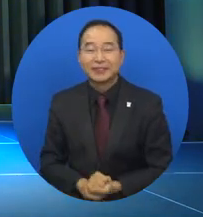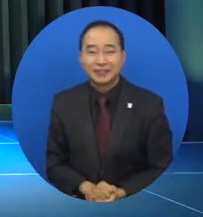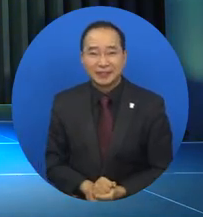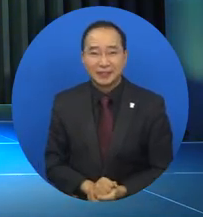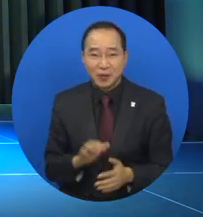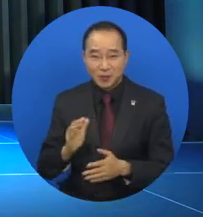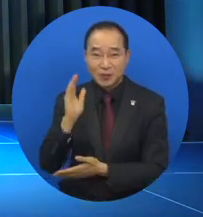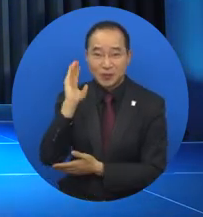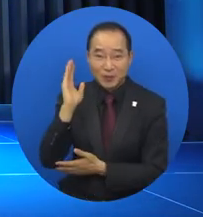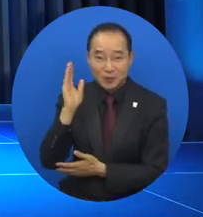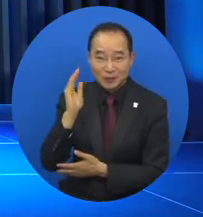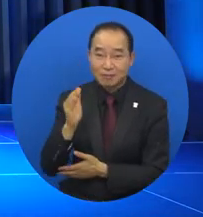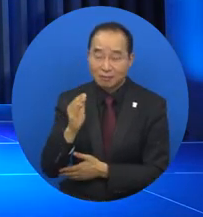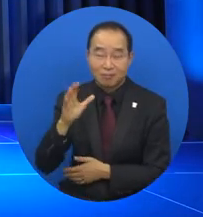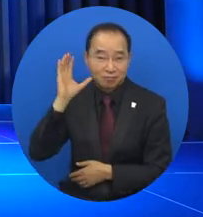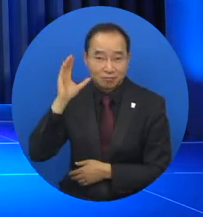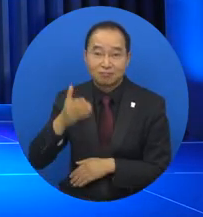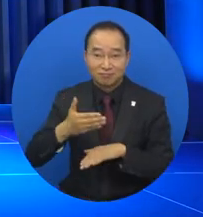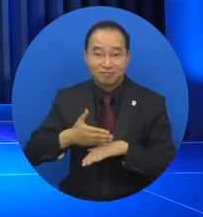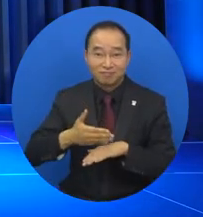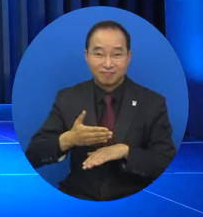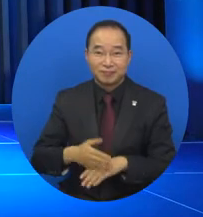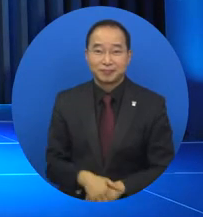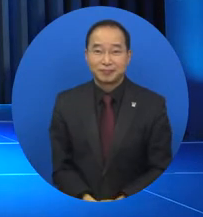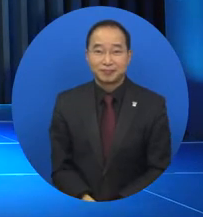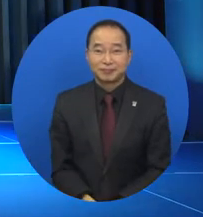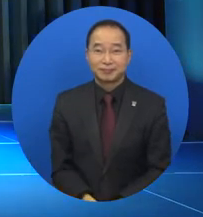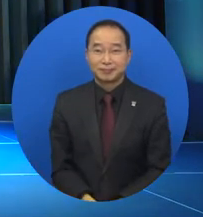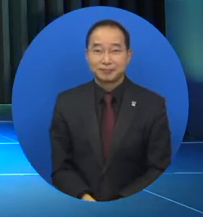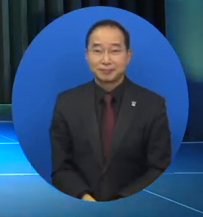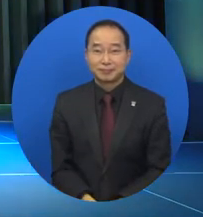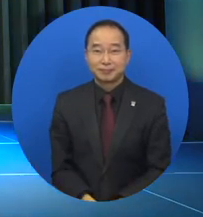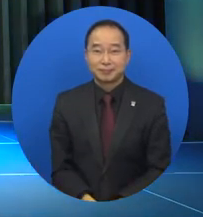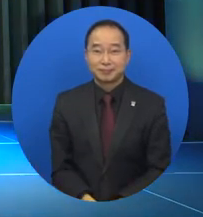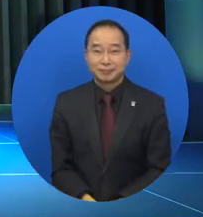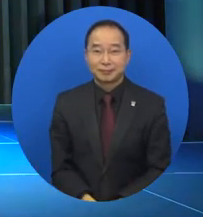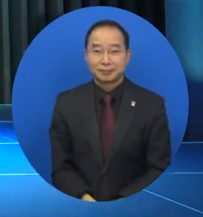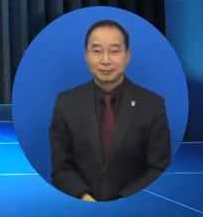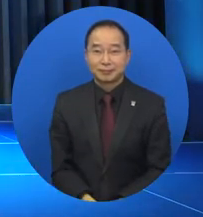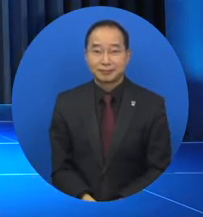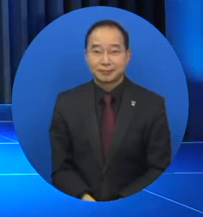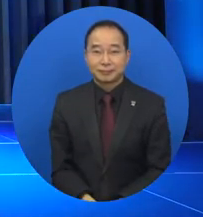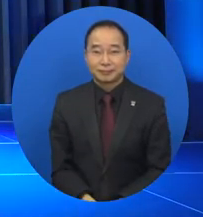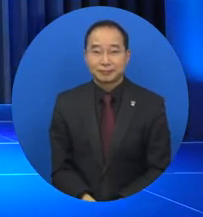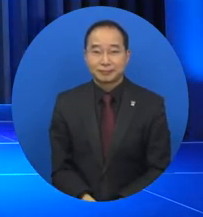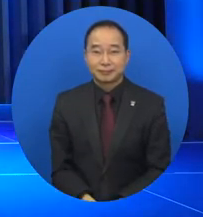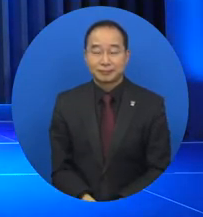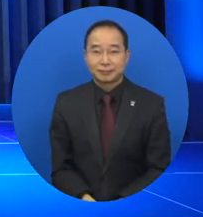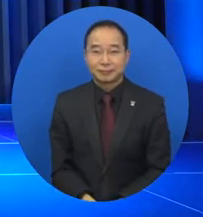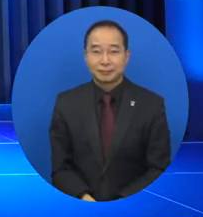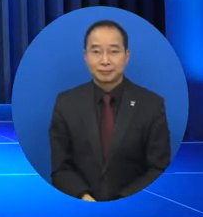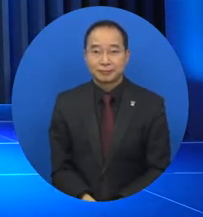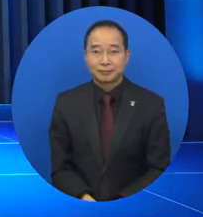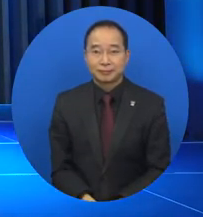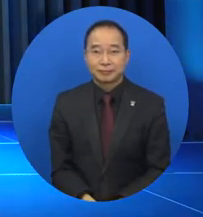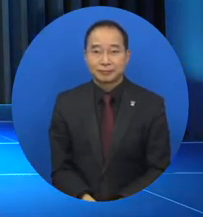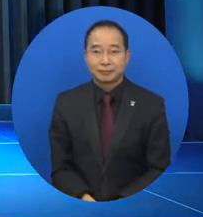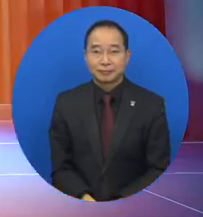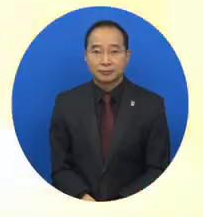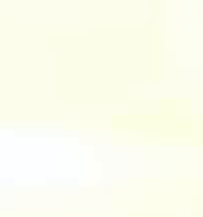있는 기회가 많아졌으면 좋겠다라는 생각이 듭니다. 오늘 강연 정말 잘 들었습니다. 고맙습니다.